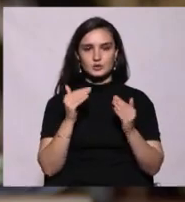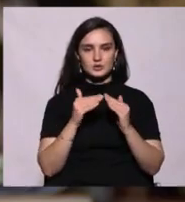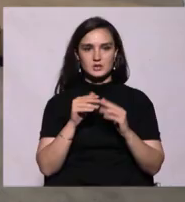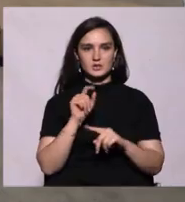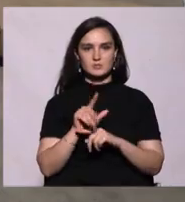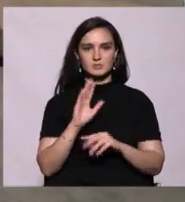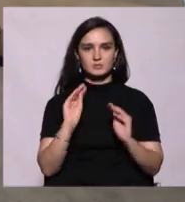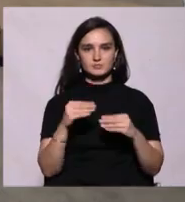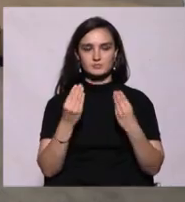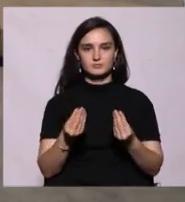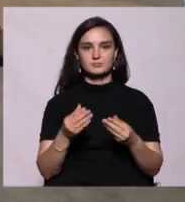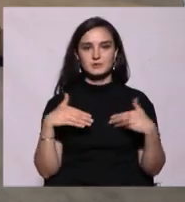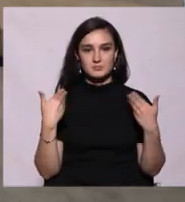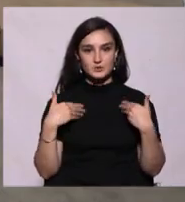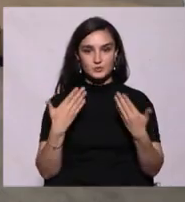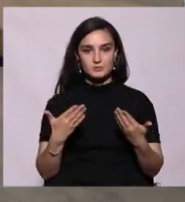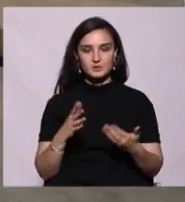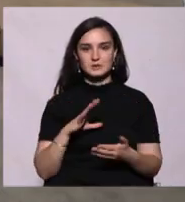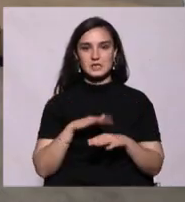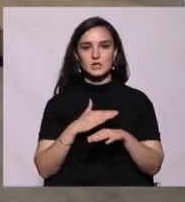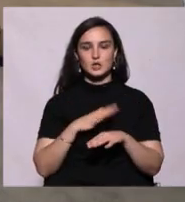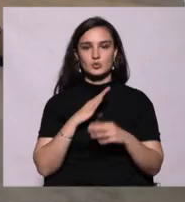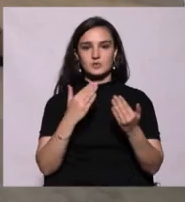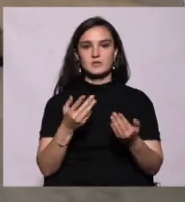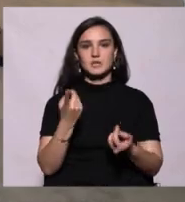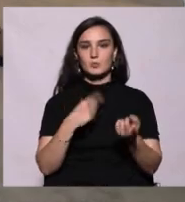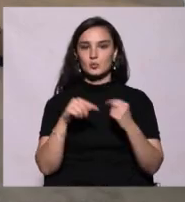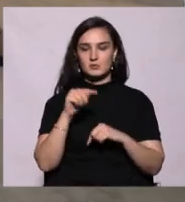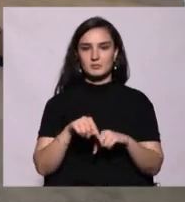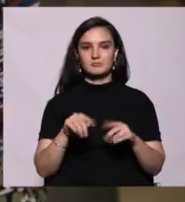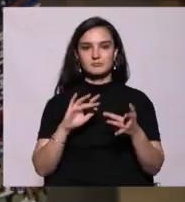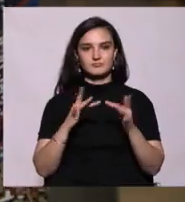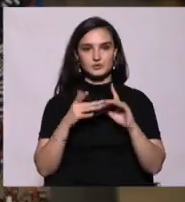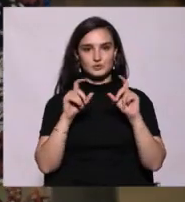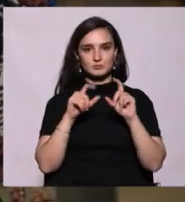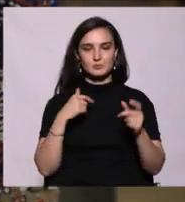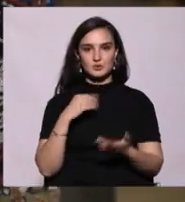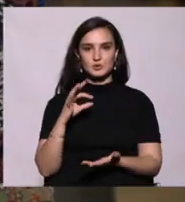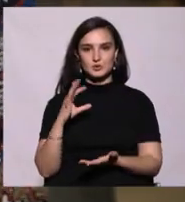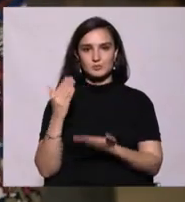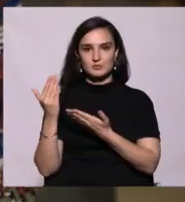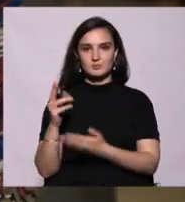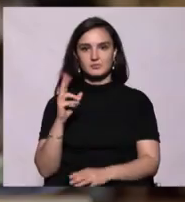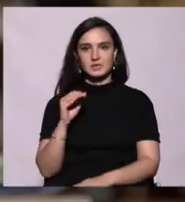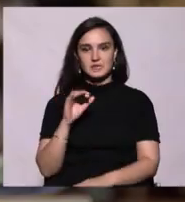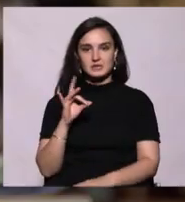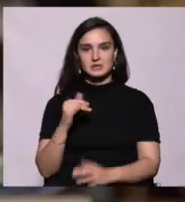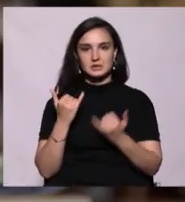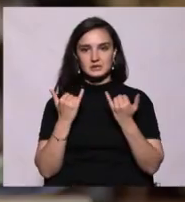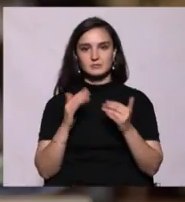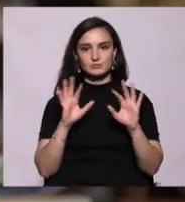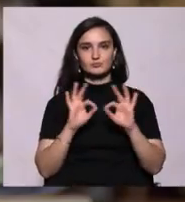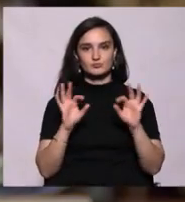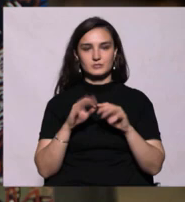of homework. გამარჯობა. კეთილი იყოს თქვენი დაბრუნება ჩვენს ტელესკოლაში. მე სოფო ვარ, ეს კი მისტერ კარტერია.